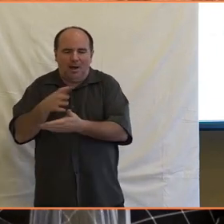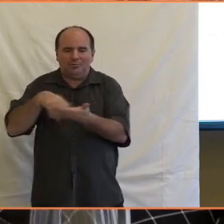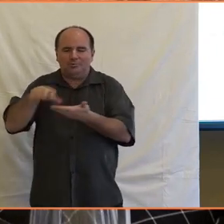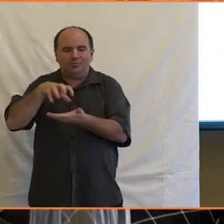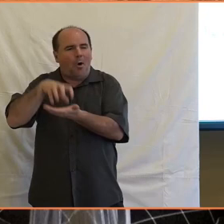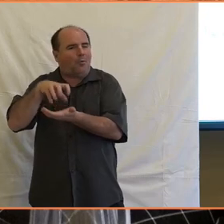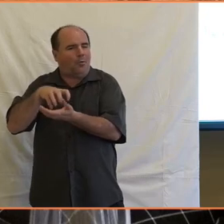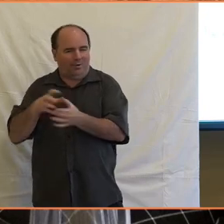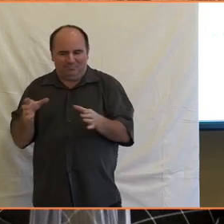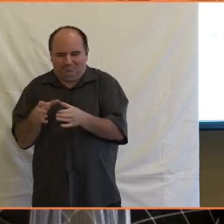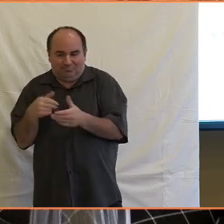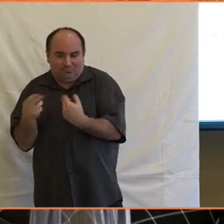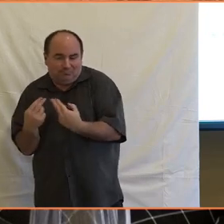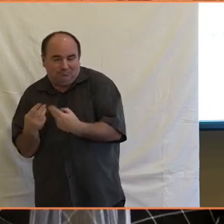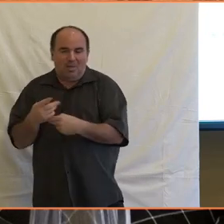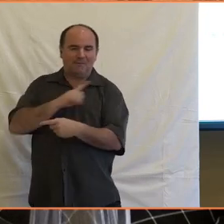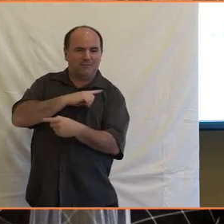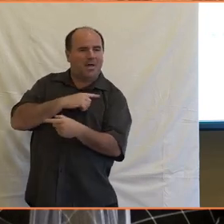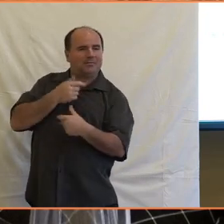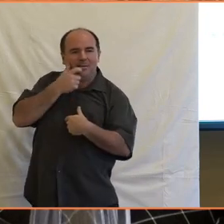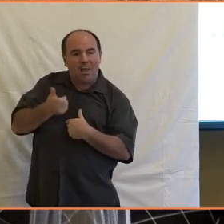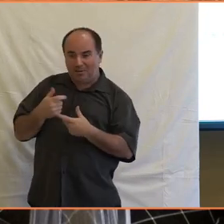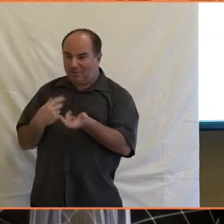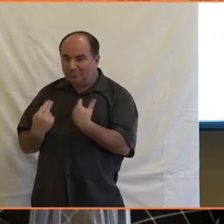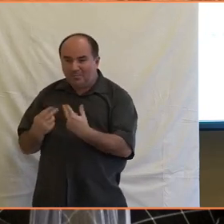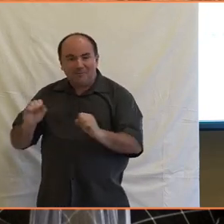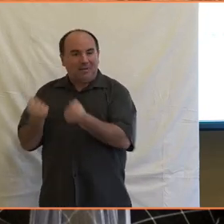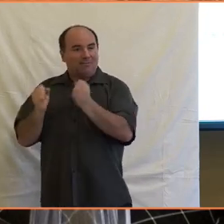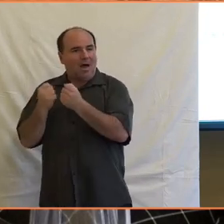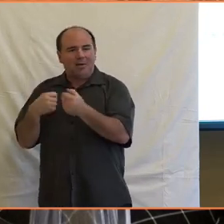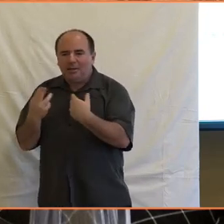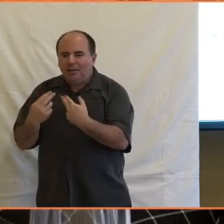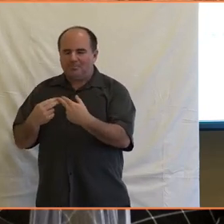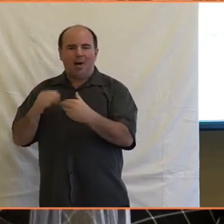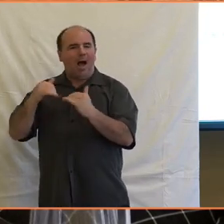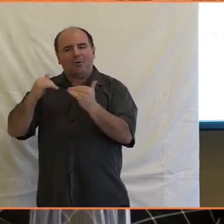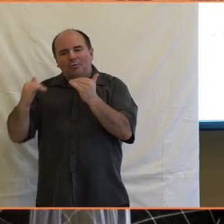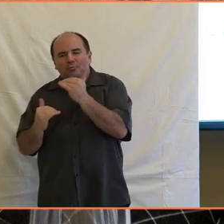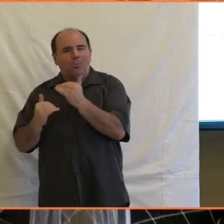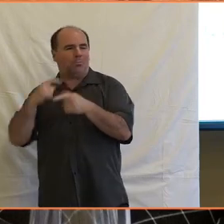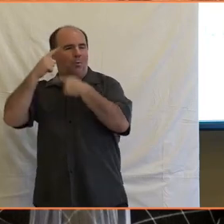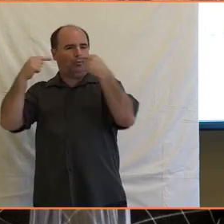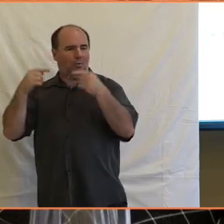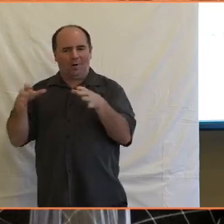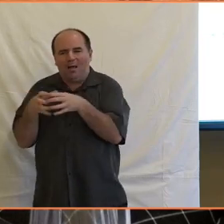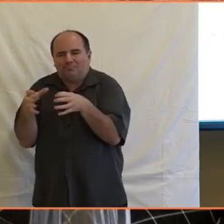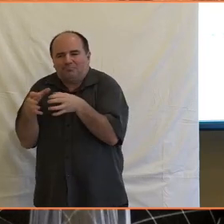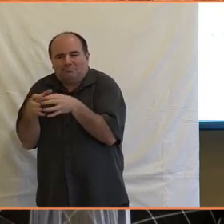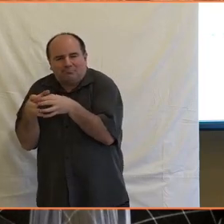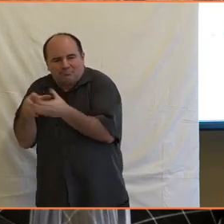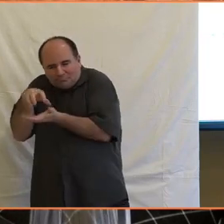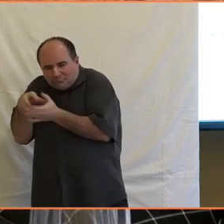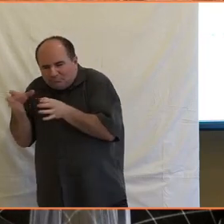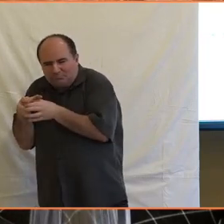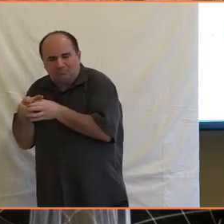k dispozici a vytváří si vlastní jazyk a hodnoty a normy jako subkulturu, která vlastně se tím stává vzdálenější ty